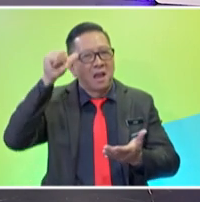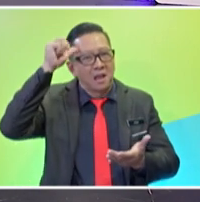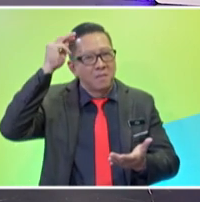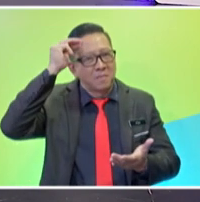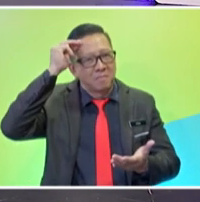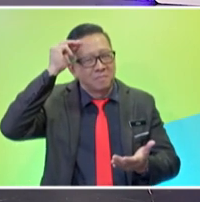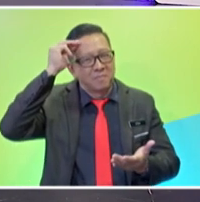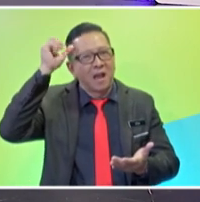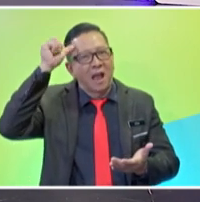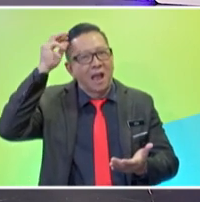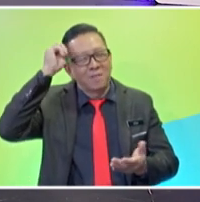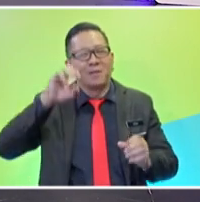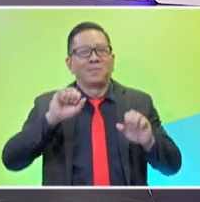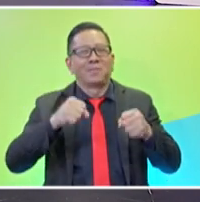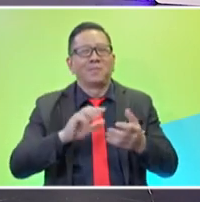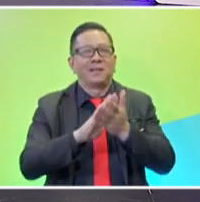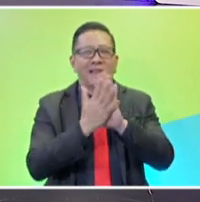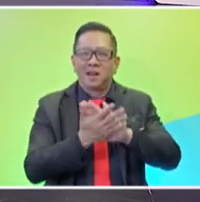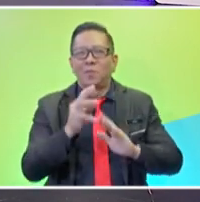boleh jadi pelajar